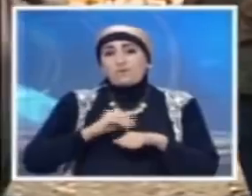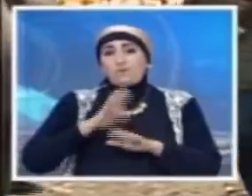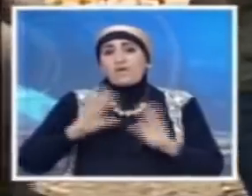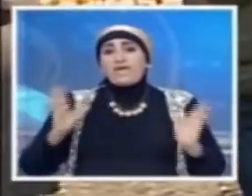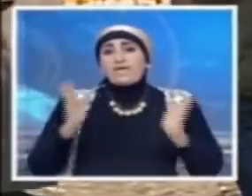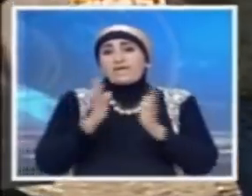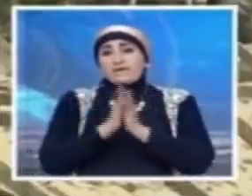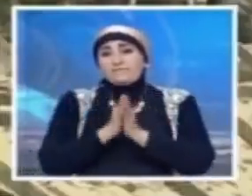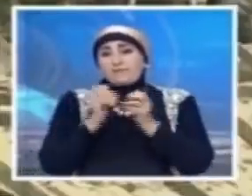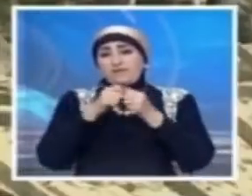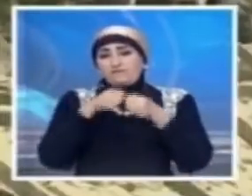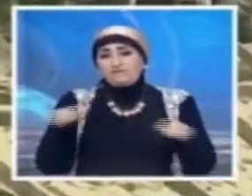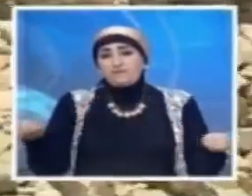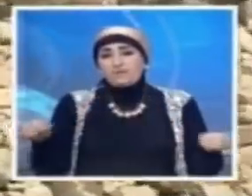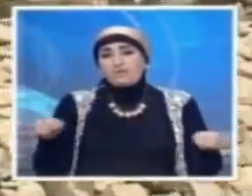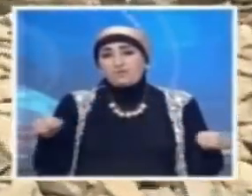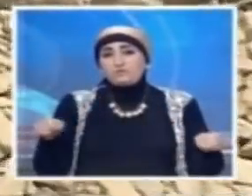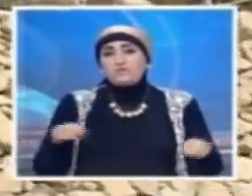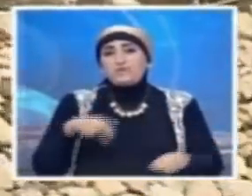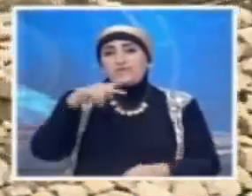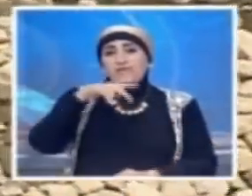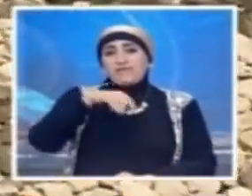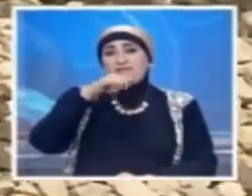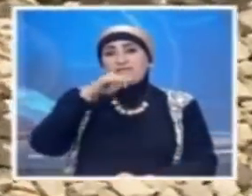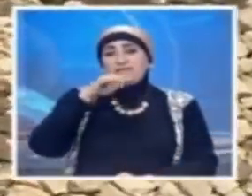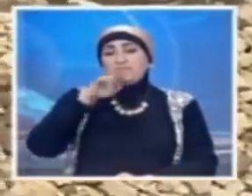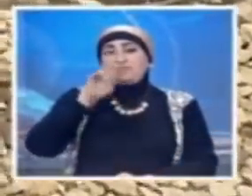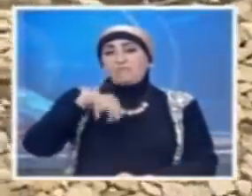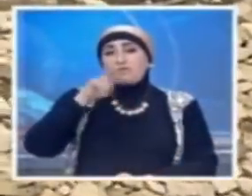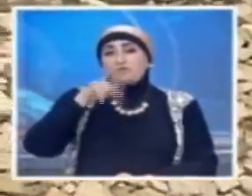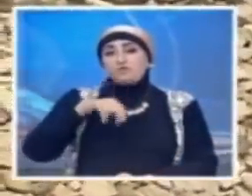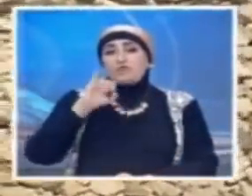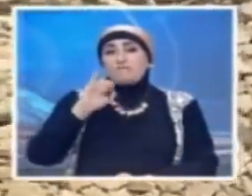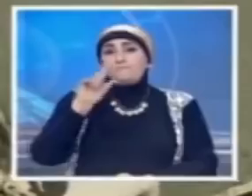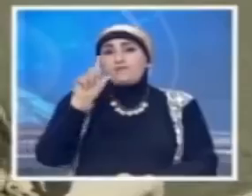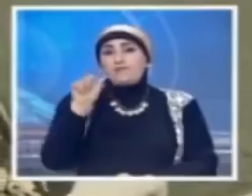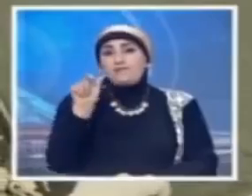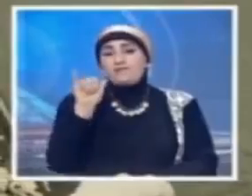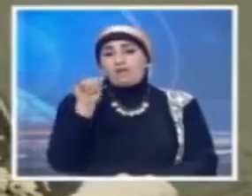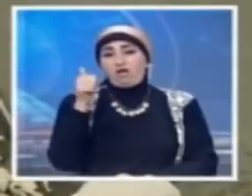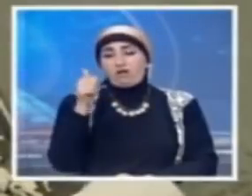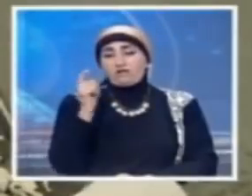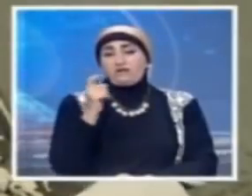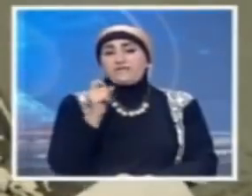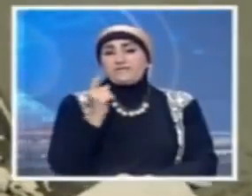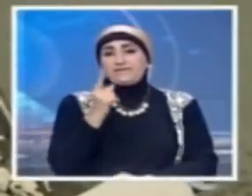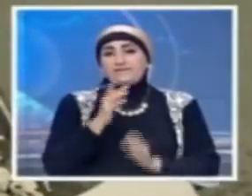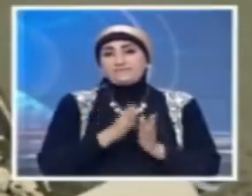المقبل بتكلفة إجمالية تقدر ب 18 مليار جنيه.